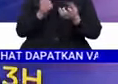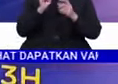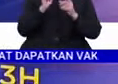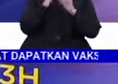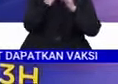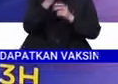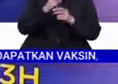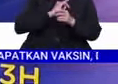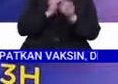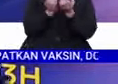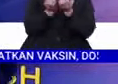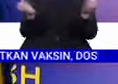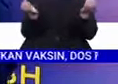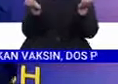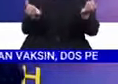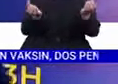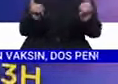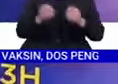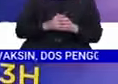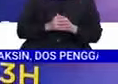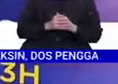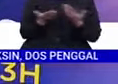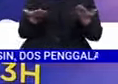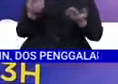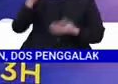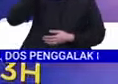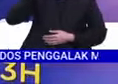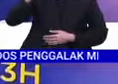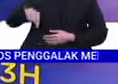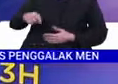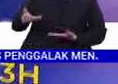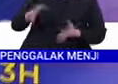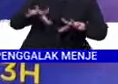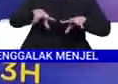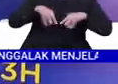tapi data dingin